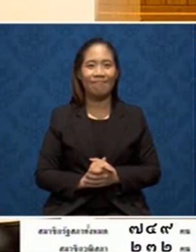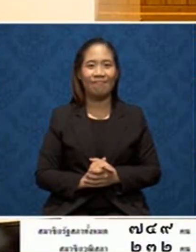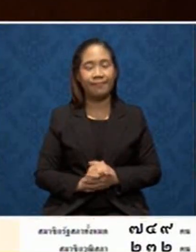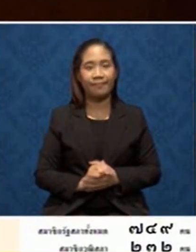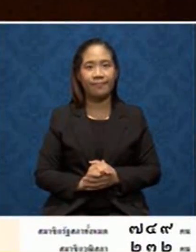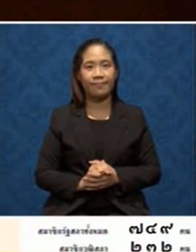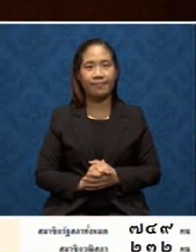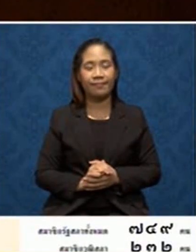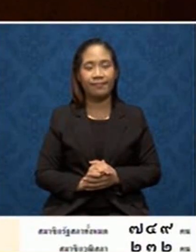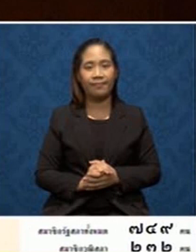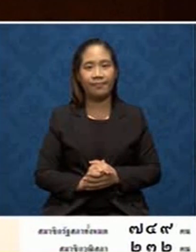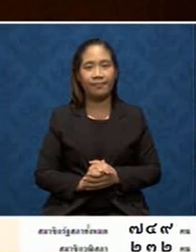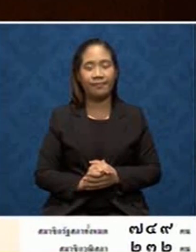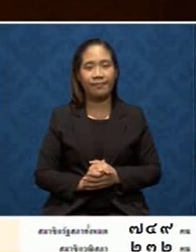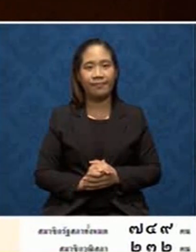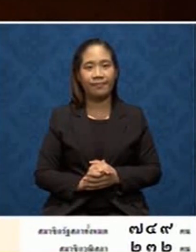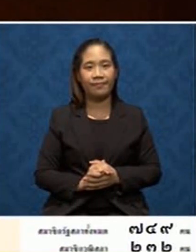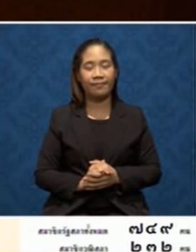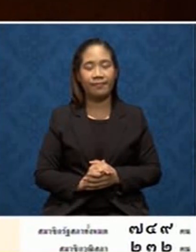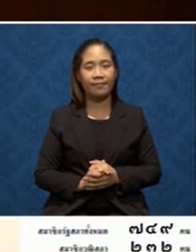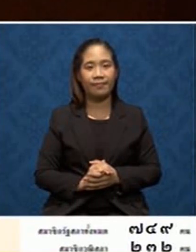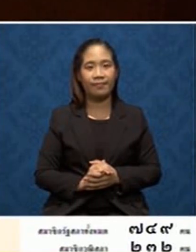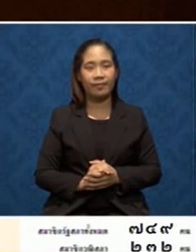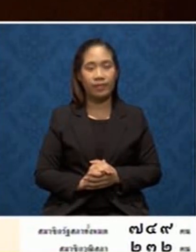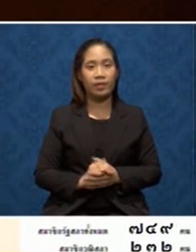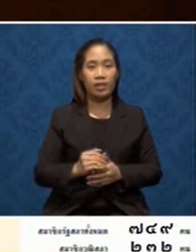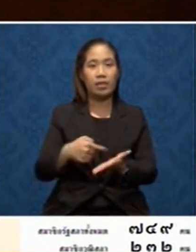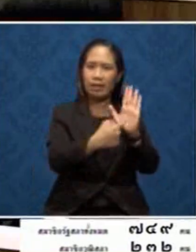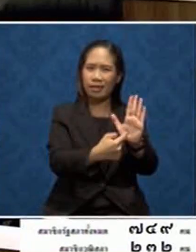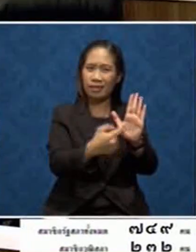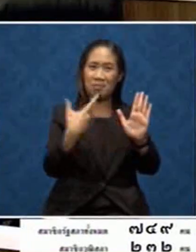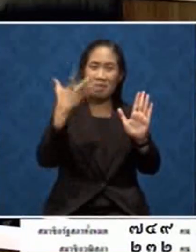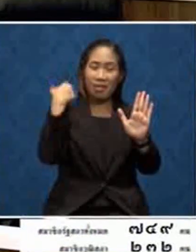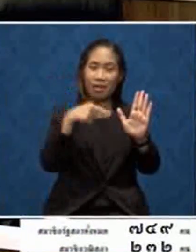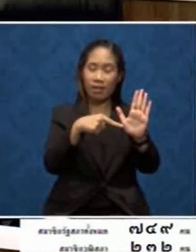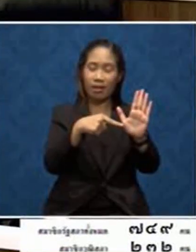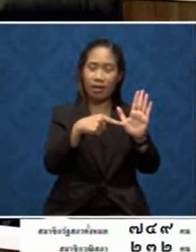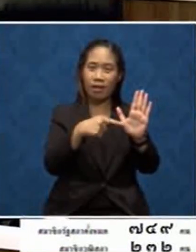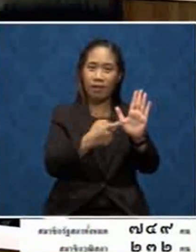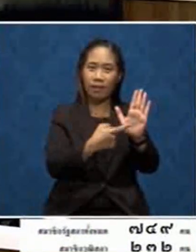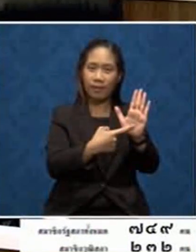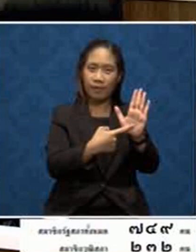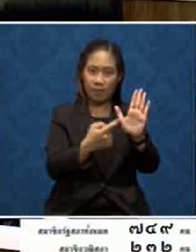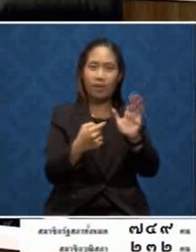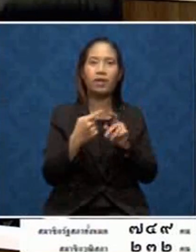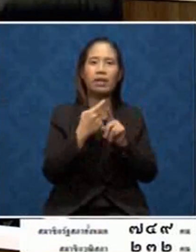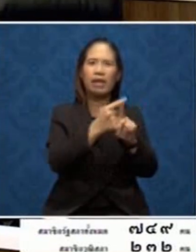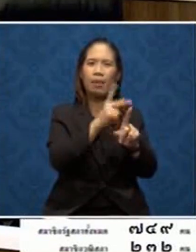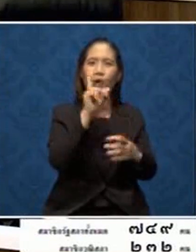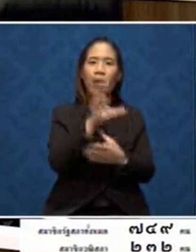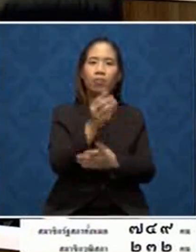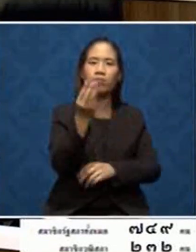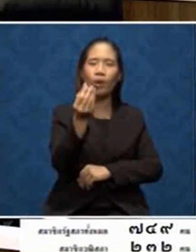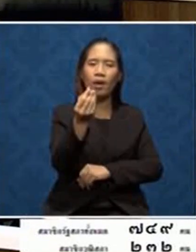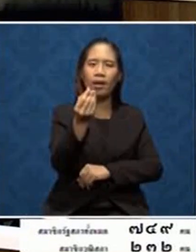สำหรับยติที่นายรังสิมันโรมสสพรรคก้าวไกลเสนอค้างไว้ตั้งแต่การประชุมรัฐสภาที่ผ่านมาที่ขอให้มีการทบทว